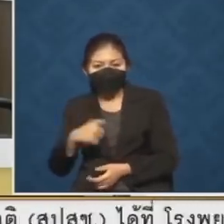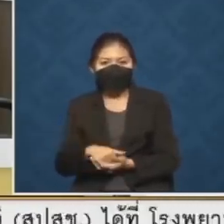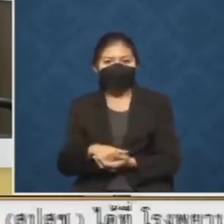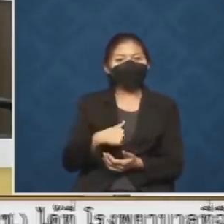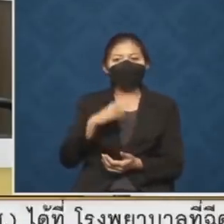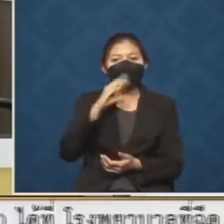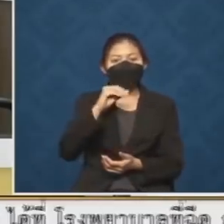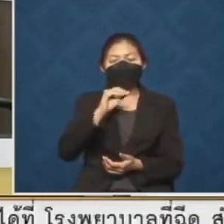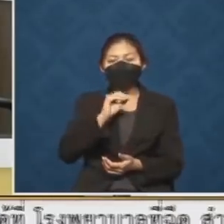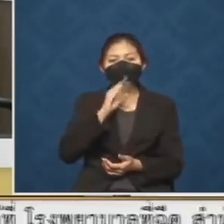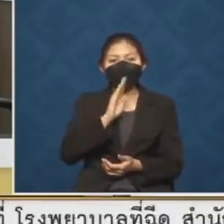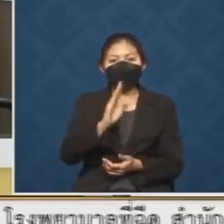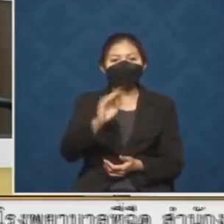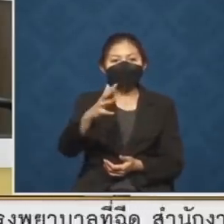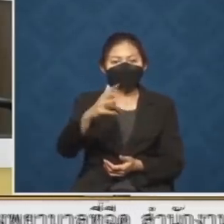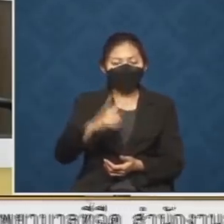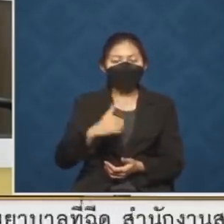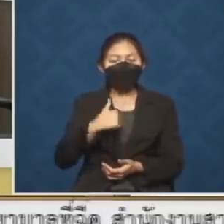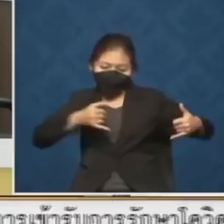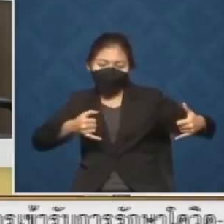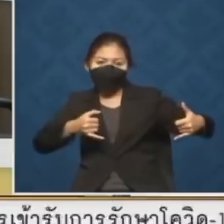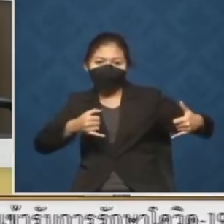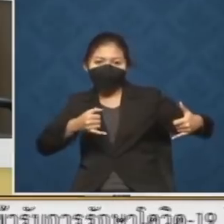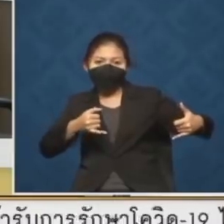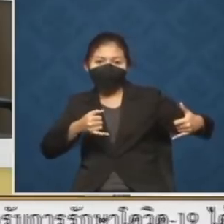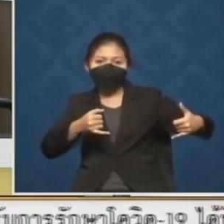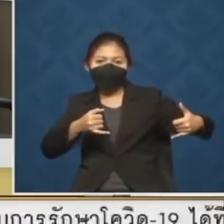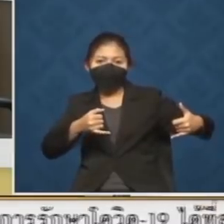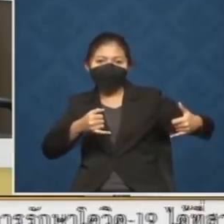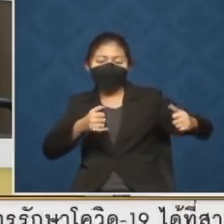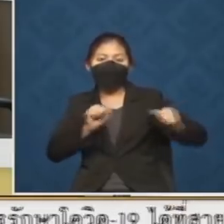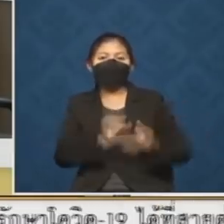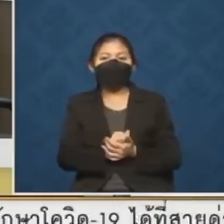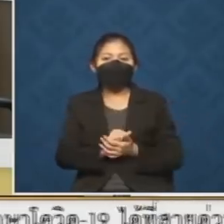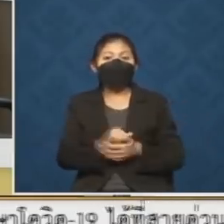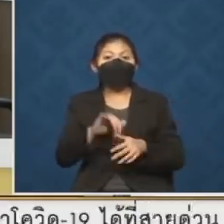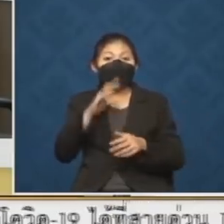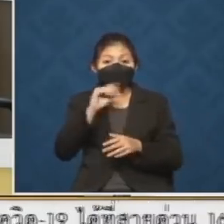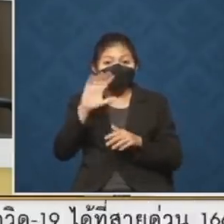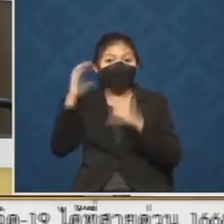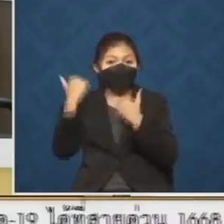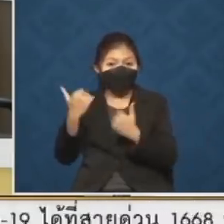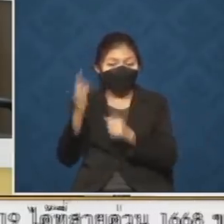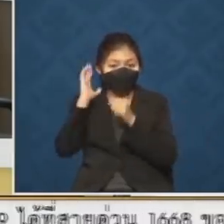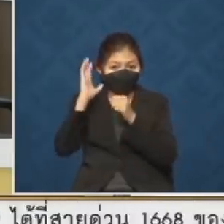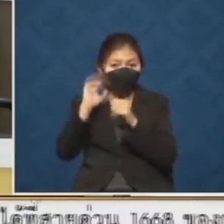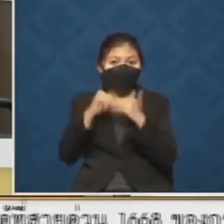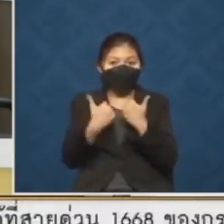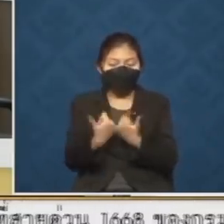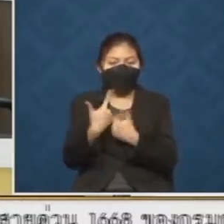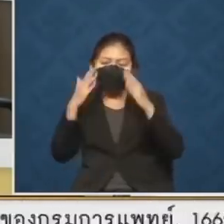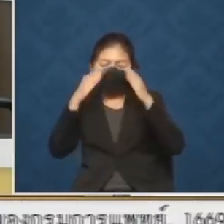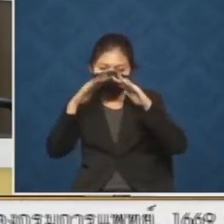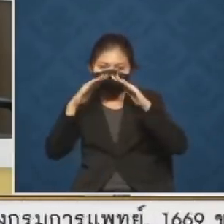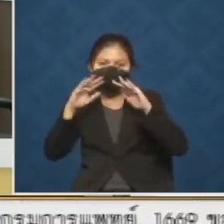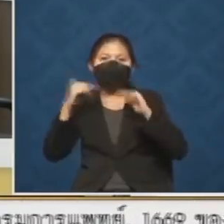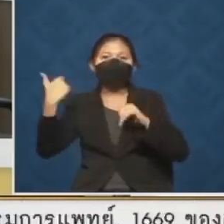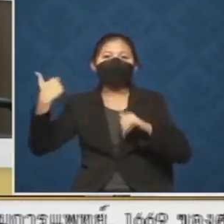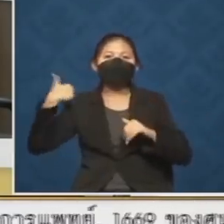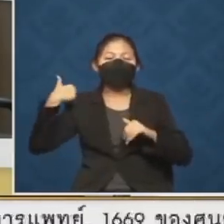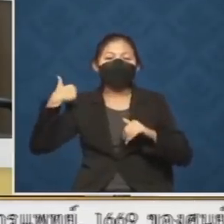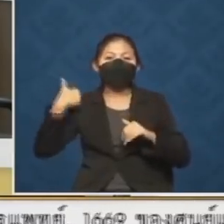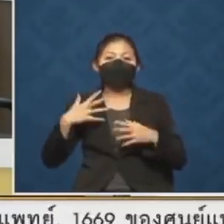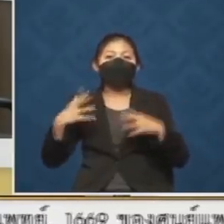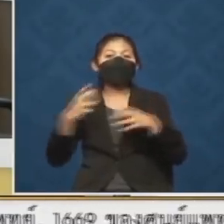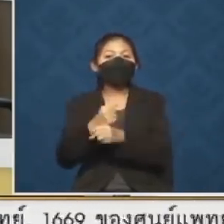คที่ขยับก่อนเลยนะฮะก็คือเศรษฐกิจไทยฮะของร้อยเอกธรรมนัสคุณไผ่ลิกเชิญกันใหญ่ชวนกันใหญ ่อ๋